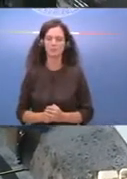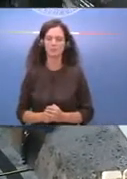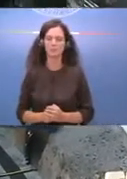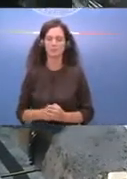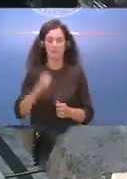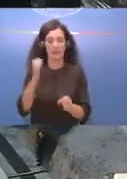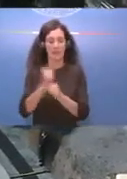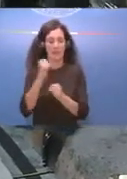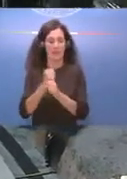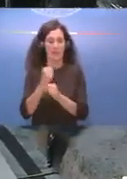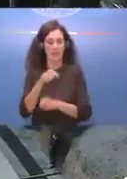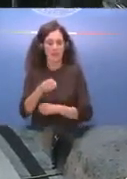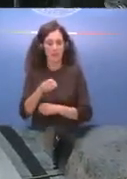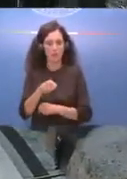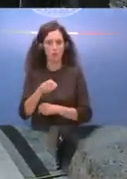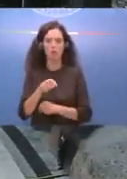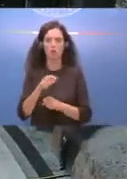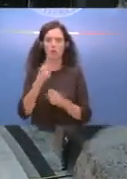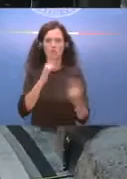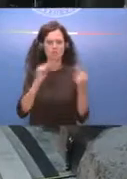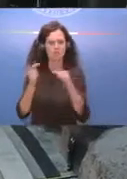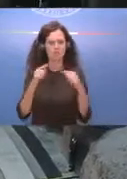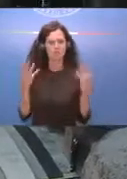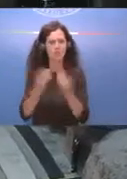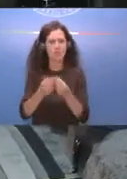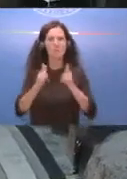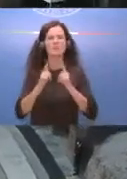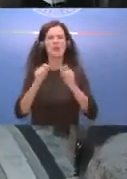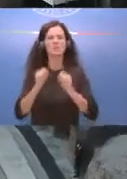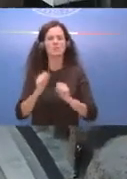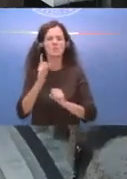including impact of